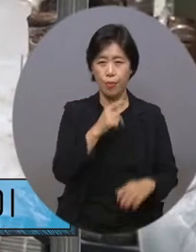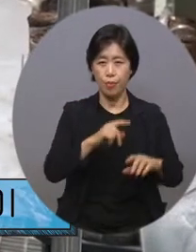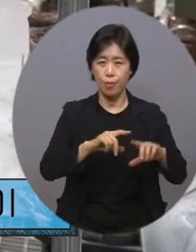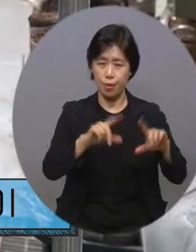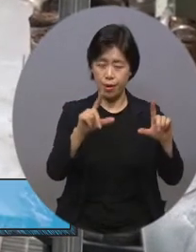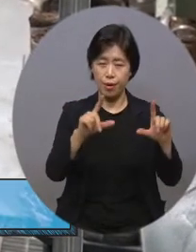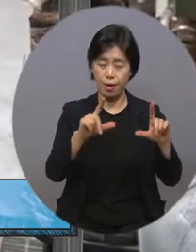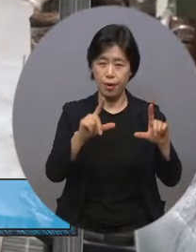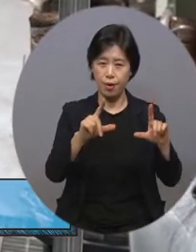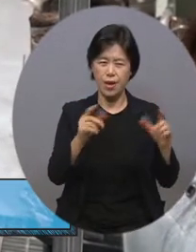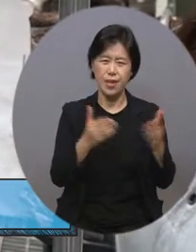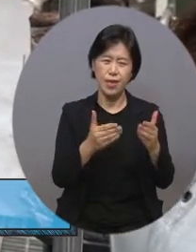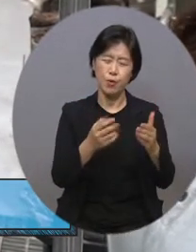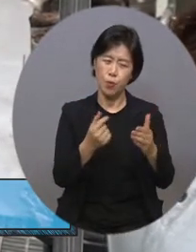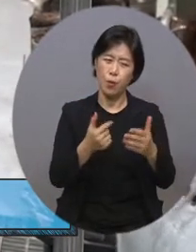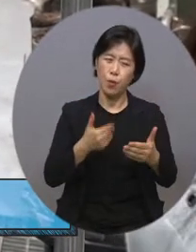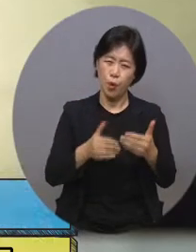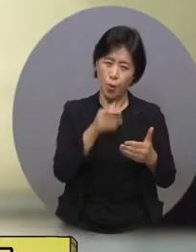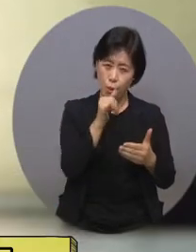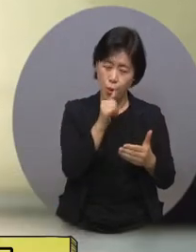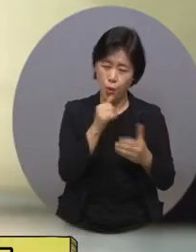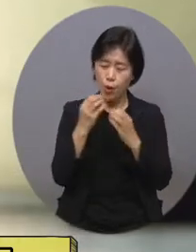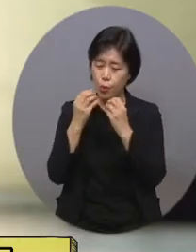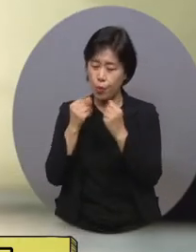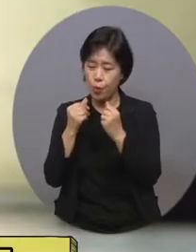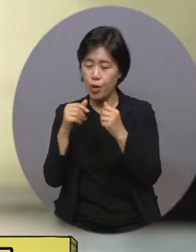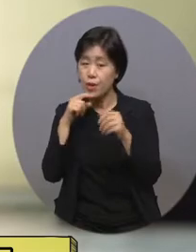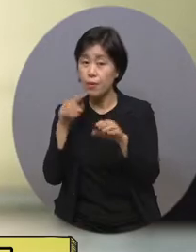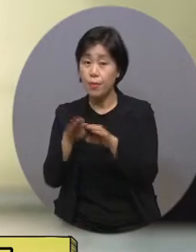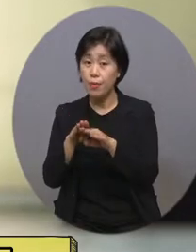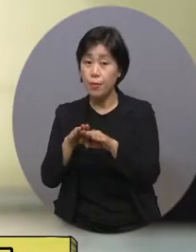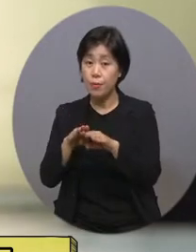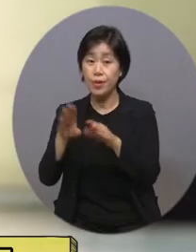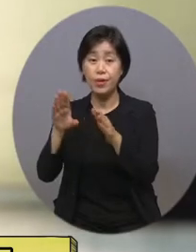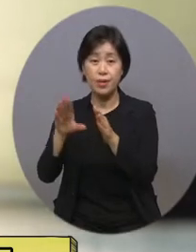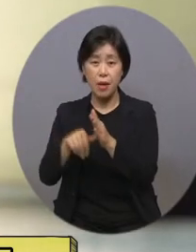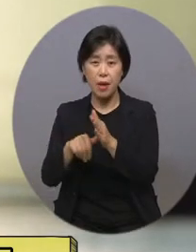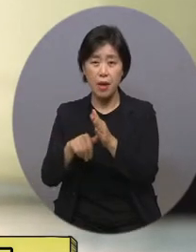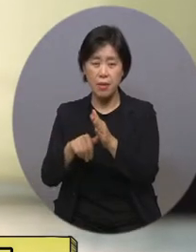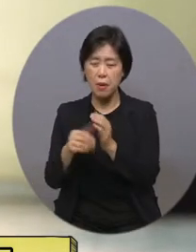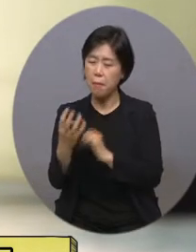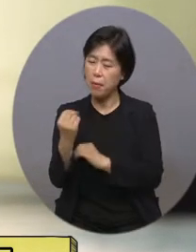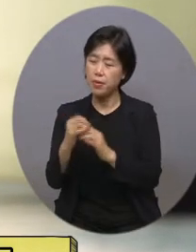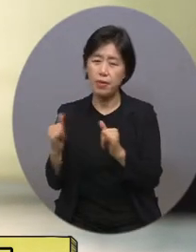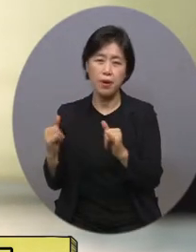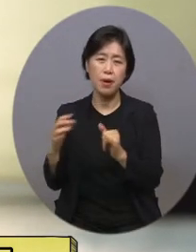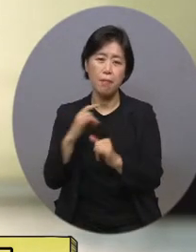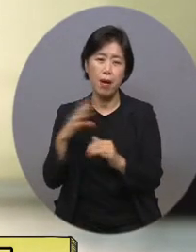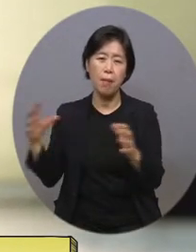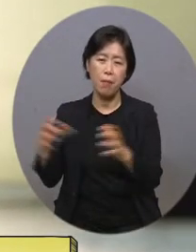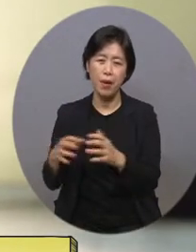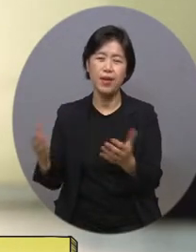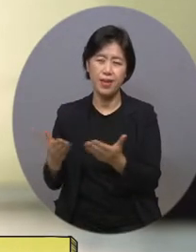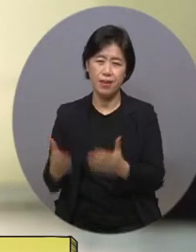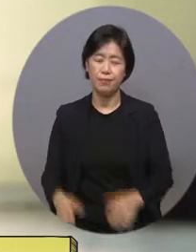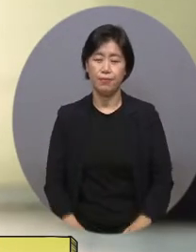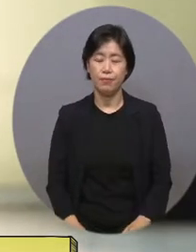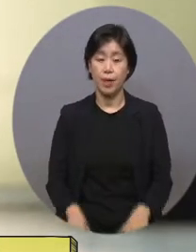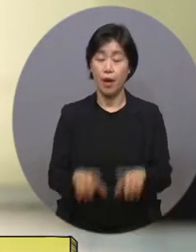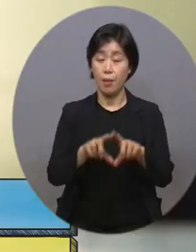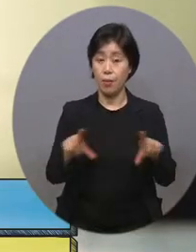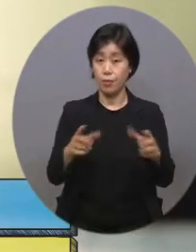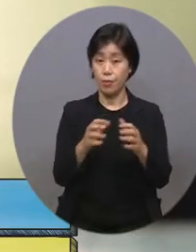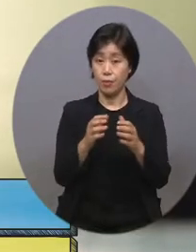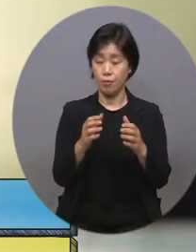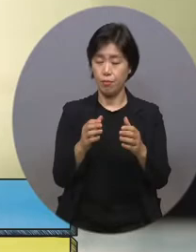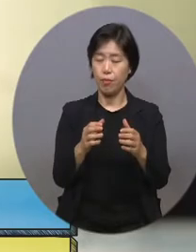극소수의 인원이 출근해서 작업을 하고 있습니다. 그러면 그 일부 인원들만 토요일, 일요일에 작업을 예, 하시고 그렇습니다. 주로 이제 주